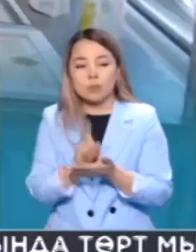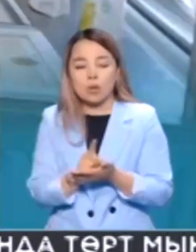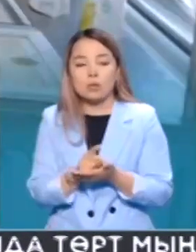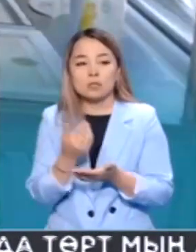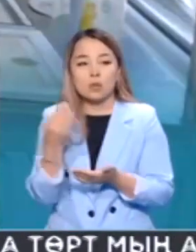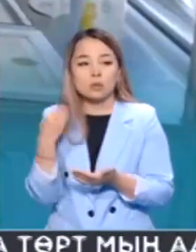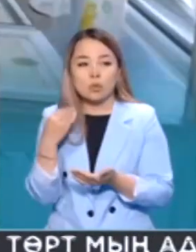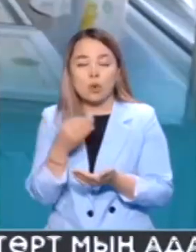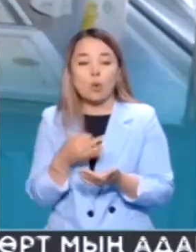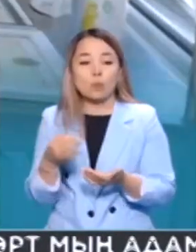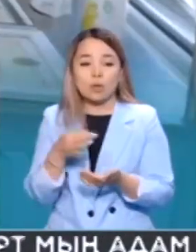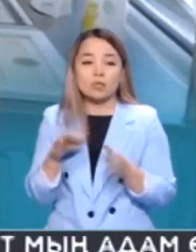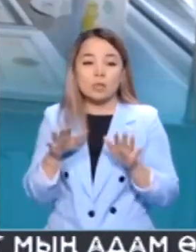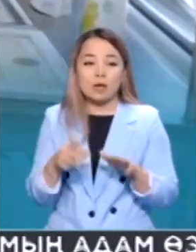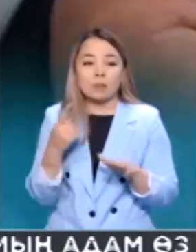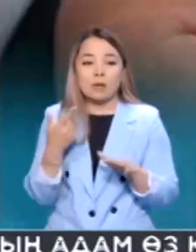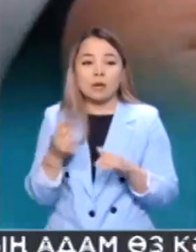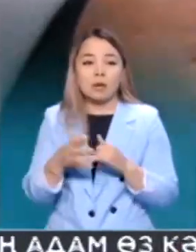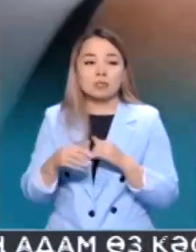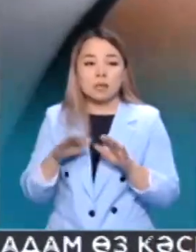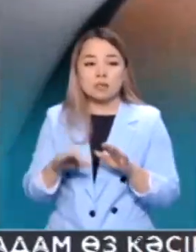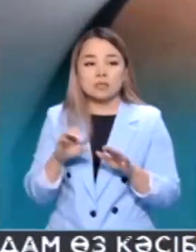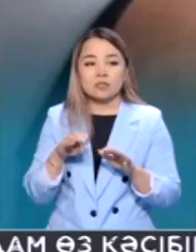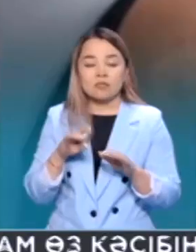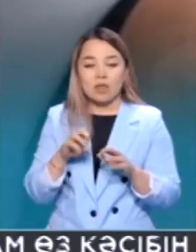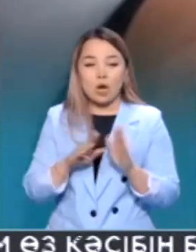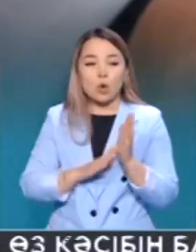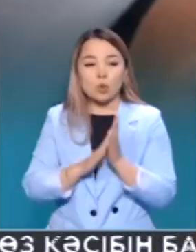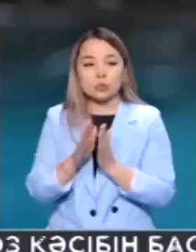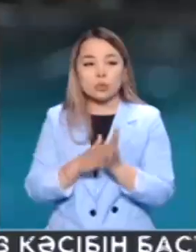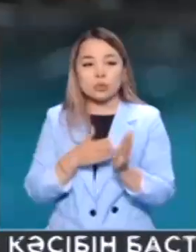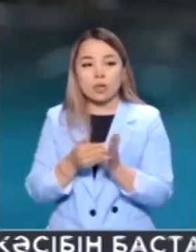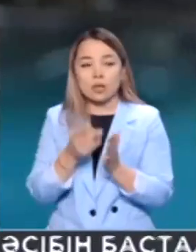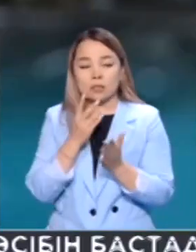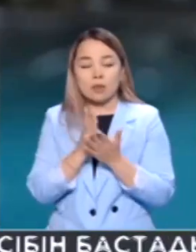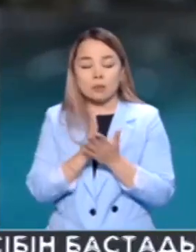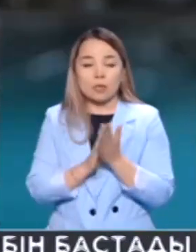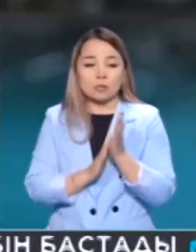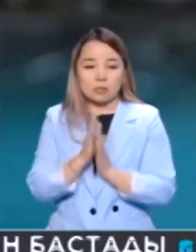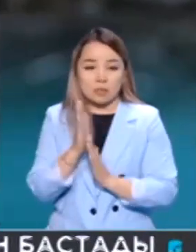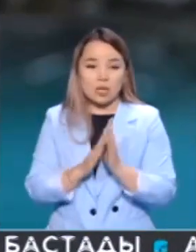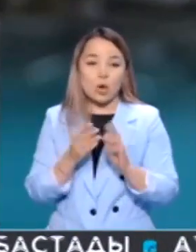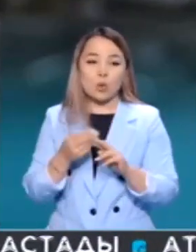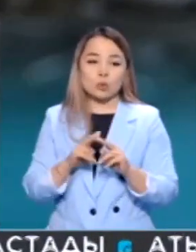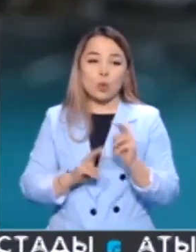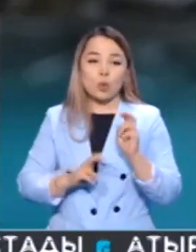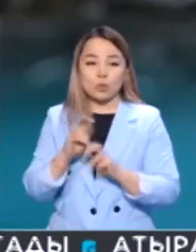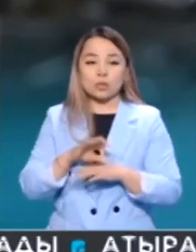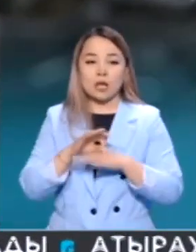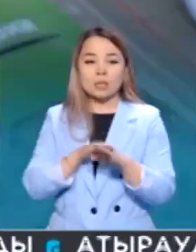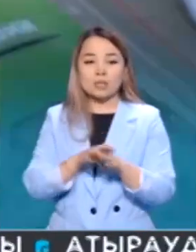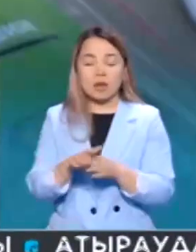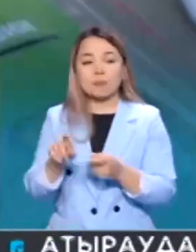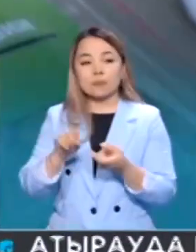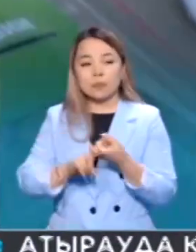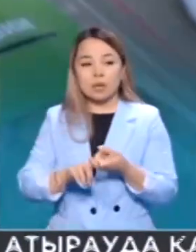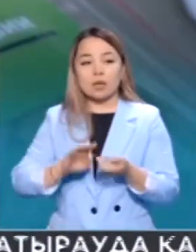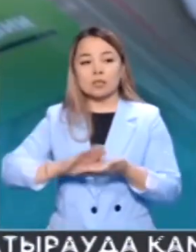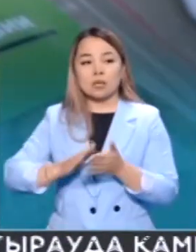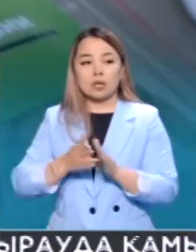облысының Қазығұрт ауданында 1 гектар жерге стевия өсімдігі өсірілуде. Сондай ғылыми жетістікті өндіріске енгізу бойынша